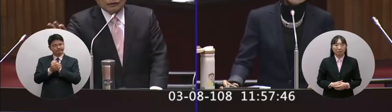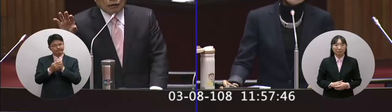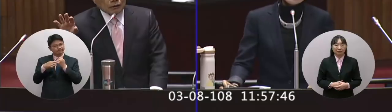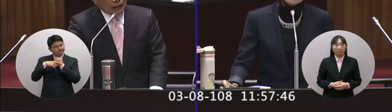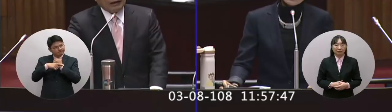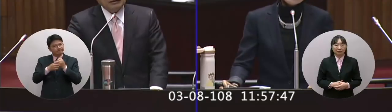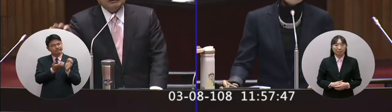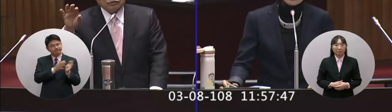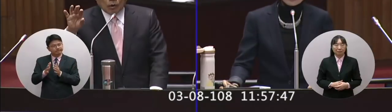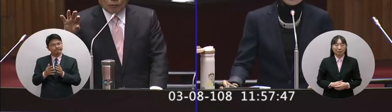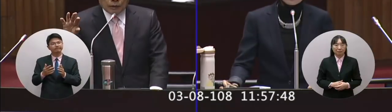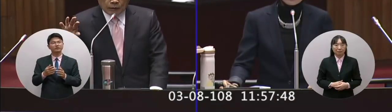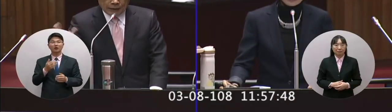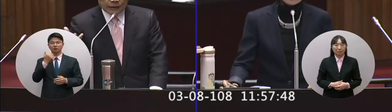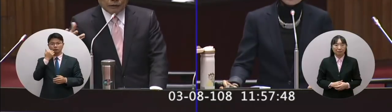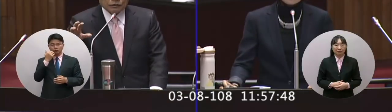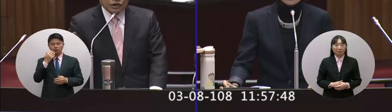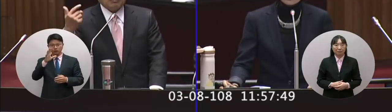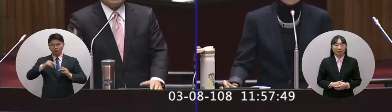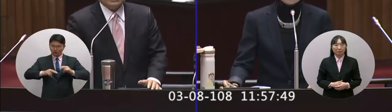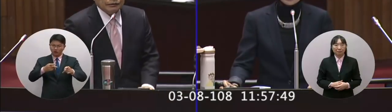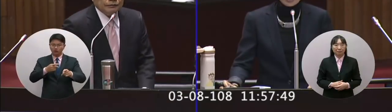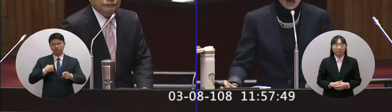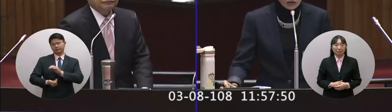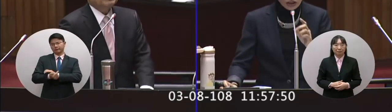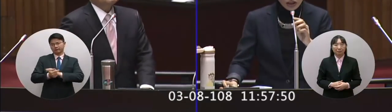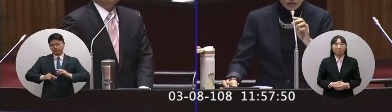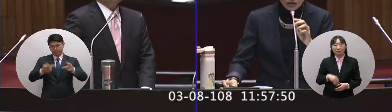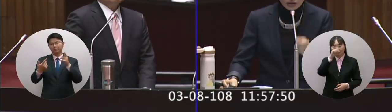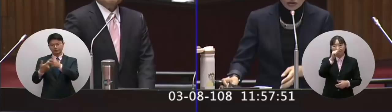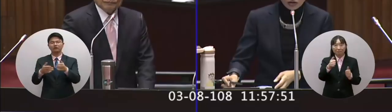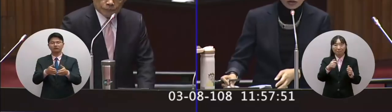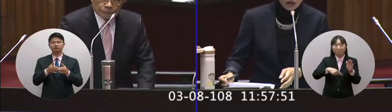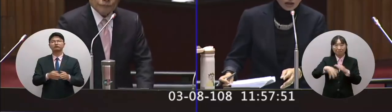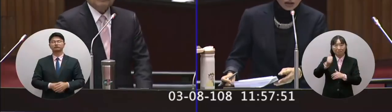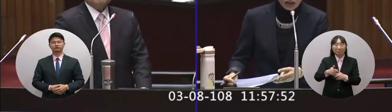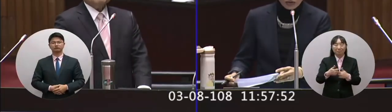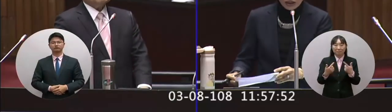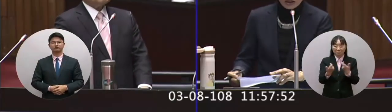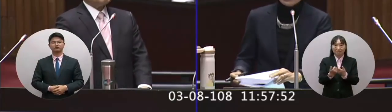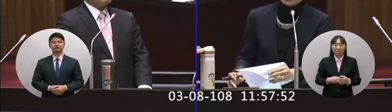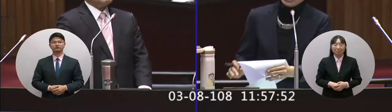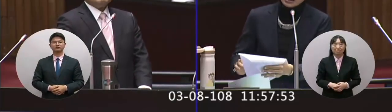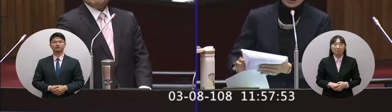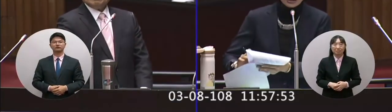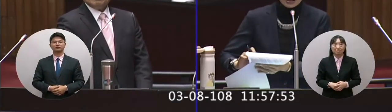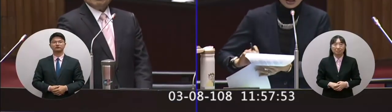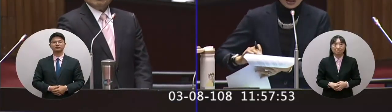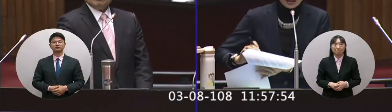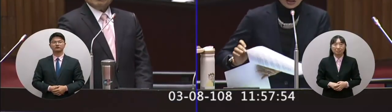办，然后看看如果要改进了尽快改进。 好，谢谢院长的支持。那我想这样，这